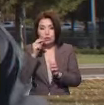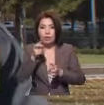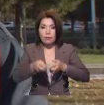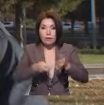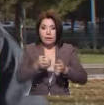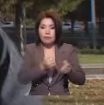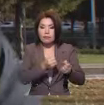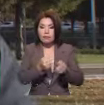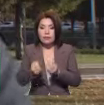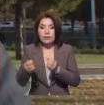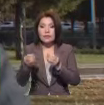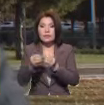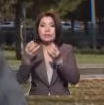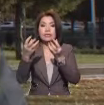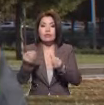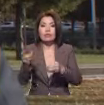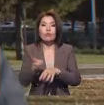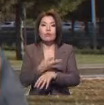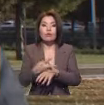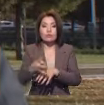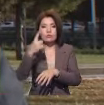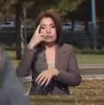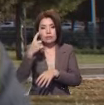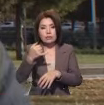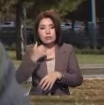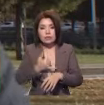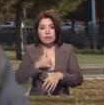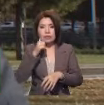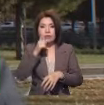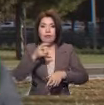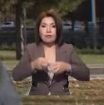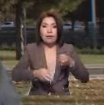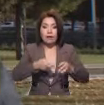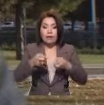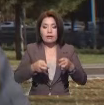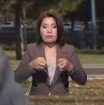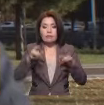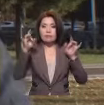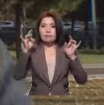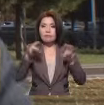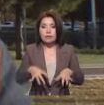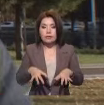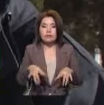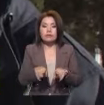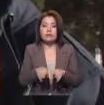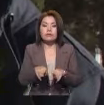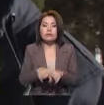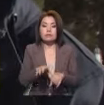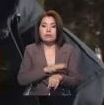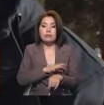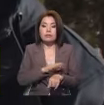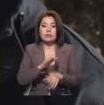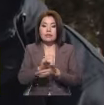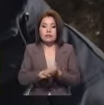күнге шегеріп, түнгі сағат бірдей хабарласып, ертең таңғысын ота деген кезде ол маған өте бір басыма жай түскендей күй болды. Ар жағы